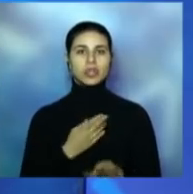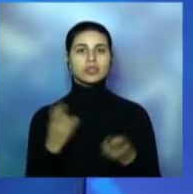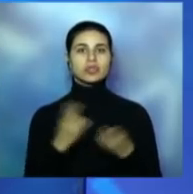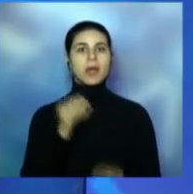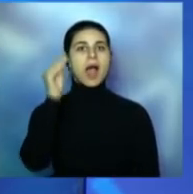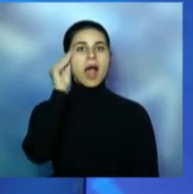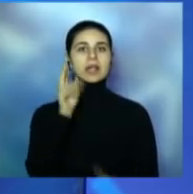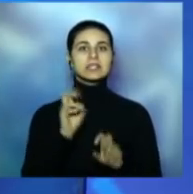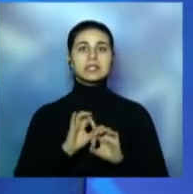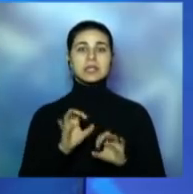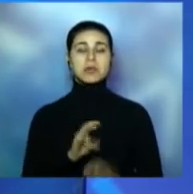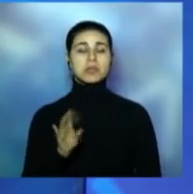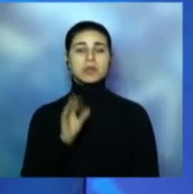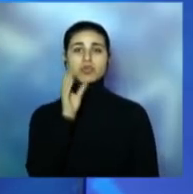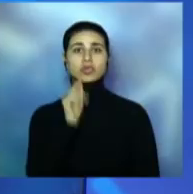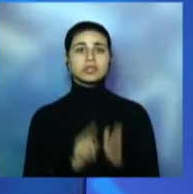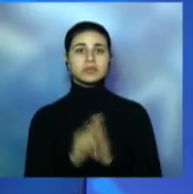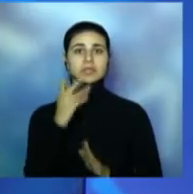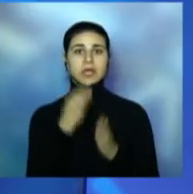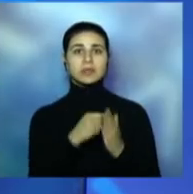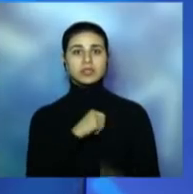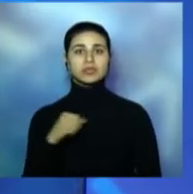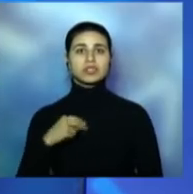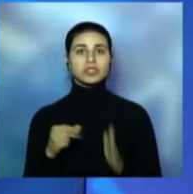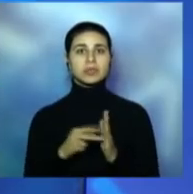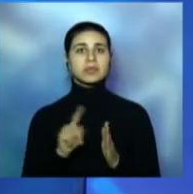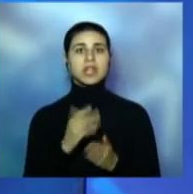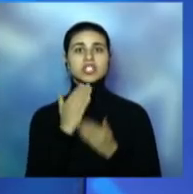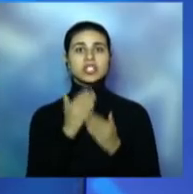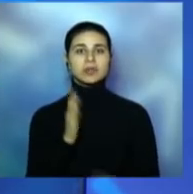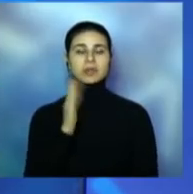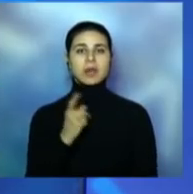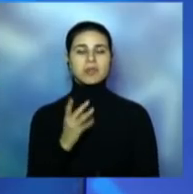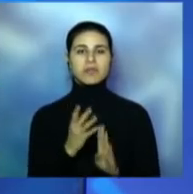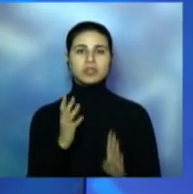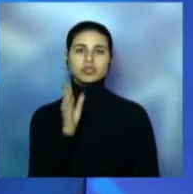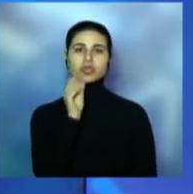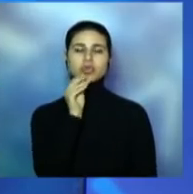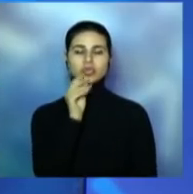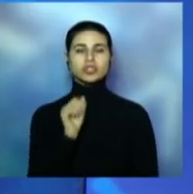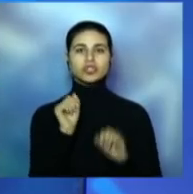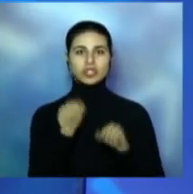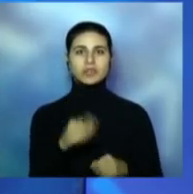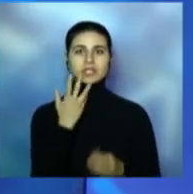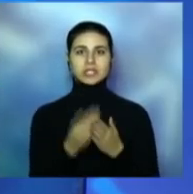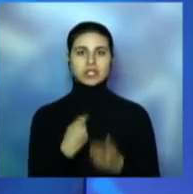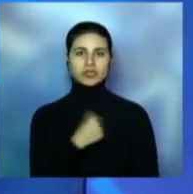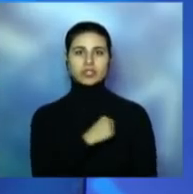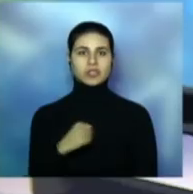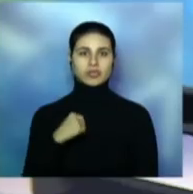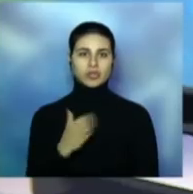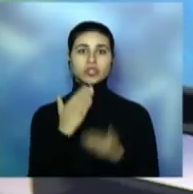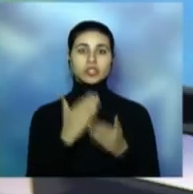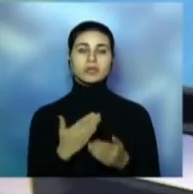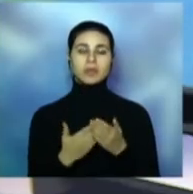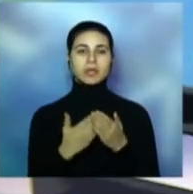აზრის გათვალისწინება. მაგრამ როდის ვიწყებთ თვითშეფასებას? რა კითხვებს ვსვამთ პირველ რიგში? აი, როდის შეგვიძლია ჩვენს მიერ დასმული კითხვა